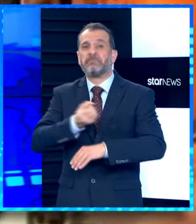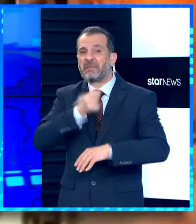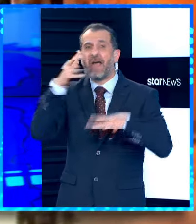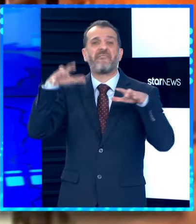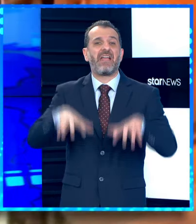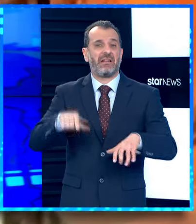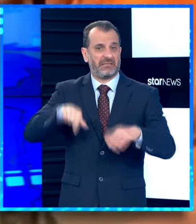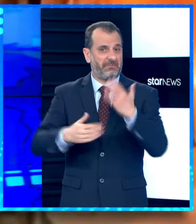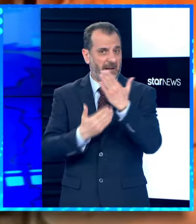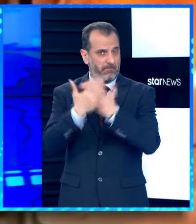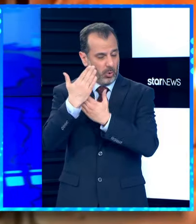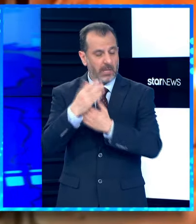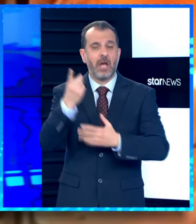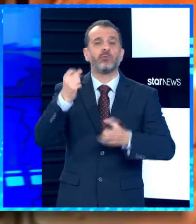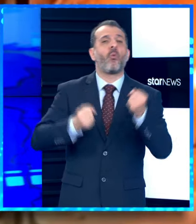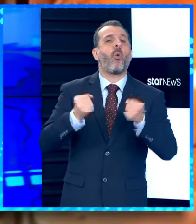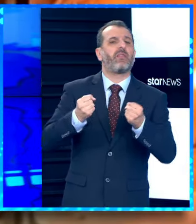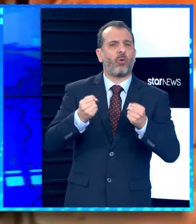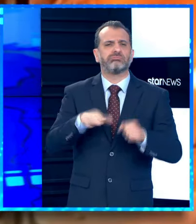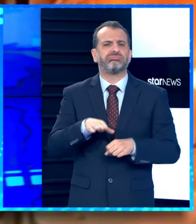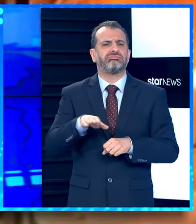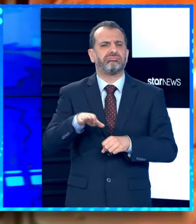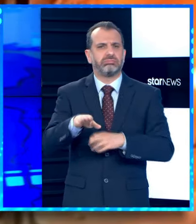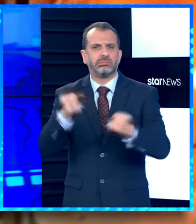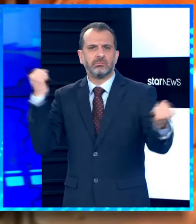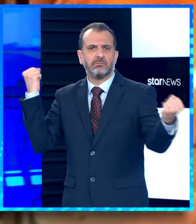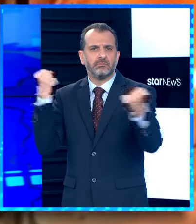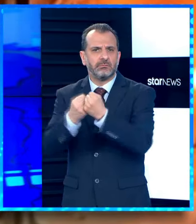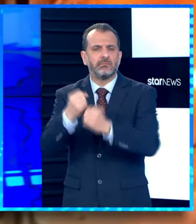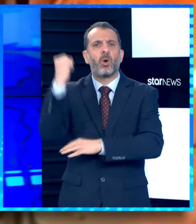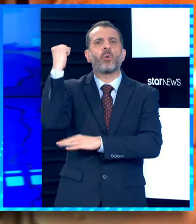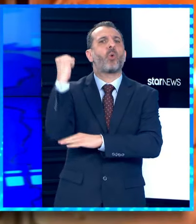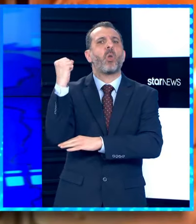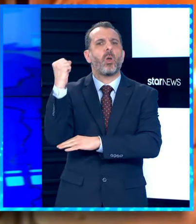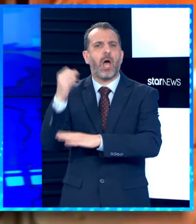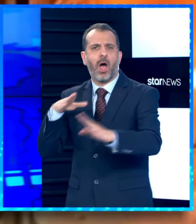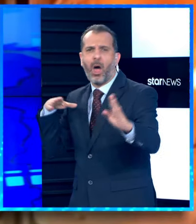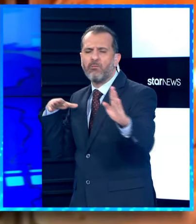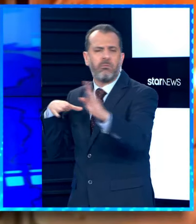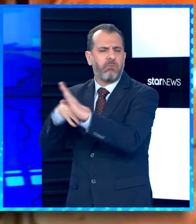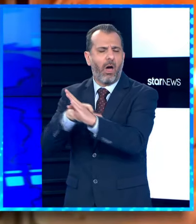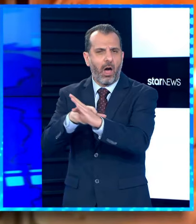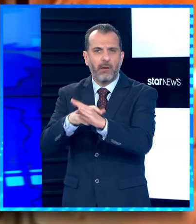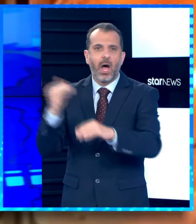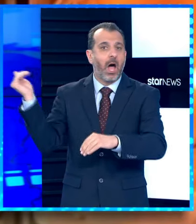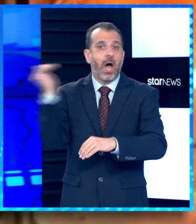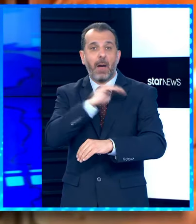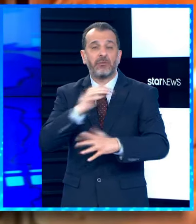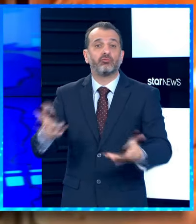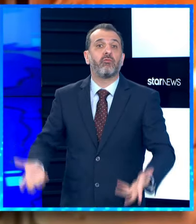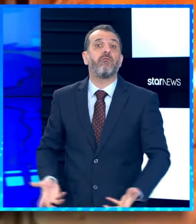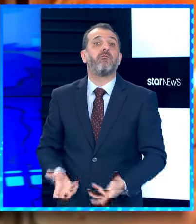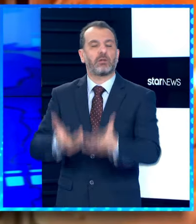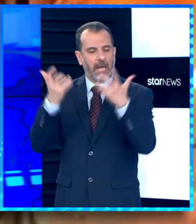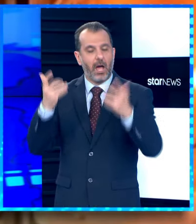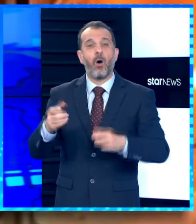τροχαίο τα ξημερώματα. Ο οδηγός του αυτοκινήτου νοσηλεύεται σε σοβαρή κατάσταση. Το όχημα ξέφυγε από την πορεία του, έπεσε πάνω